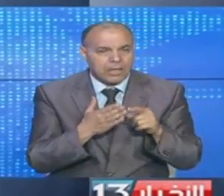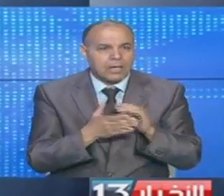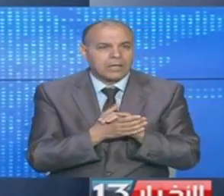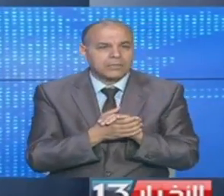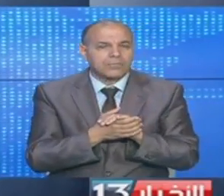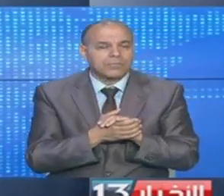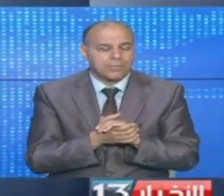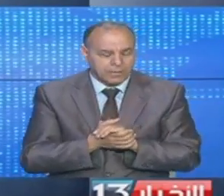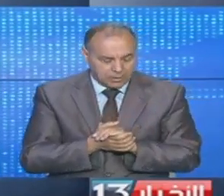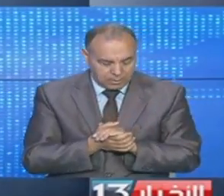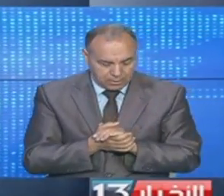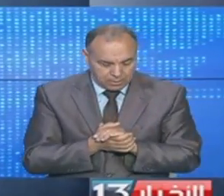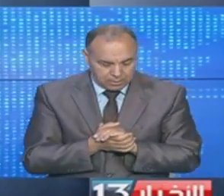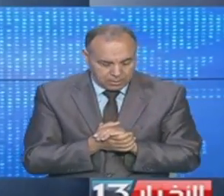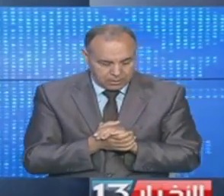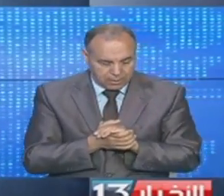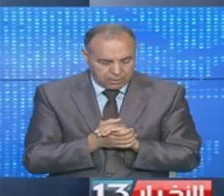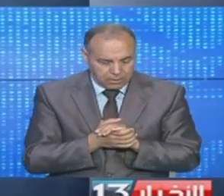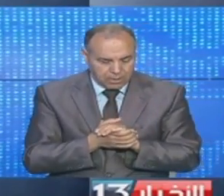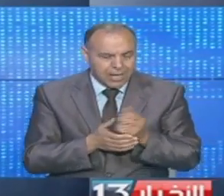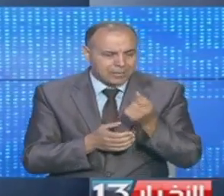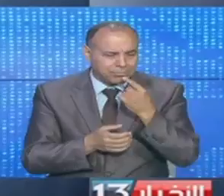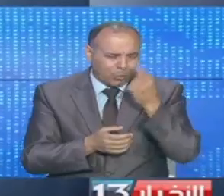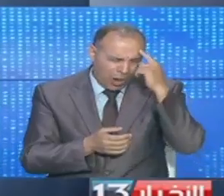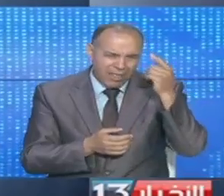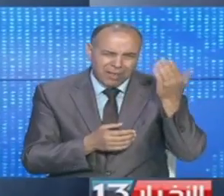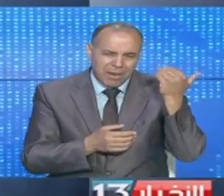صناعية غير مختصة للتناول البشري.